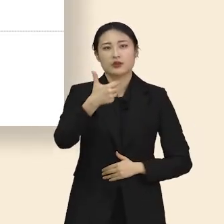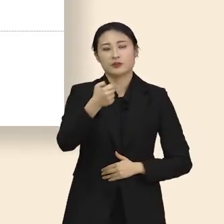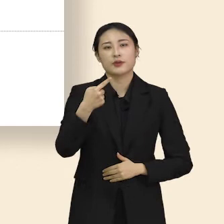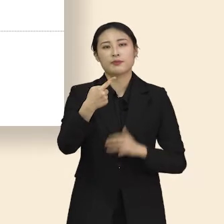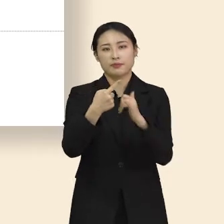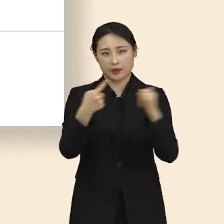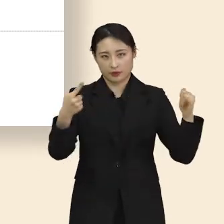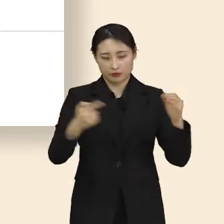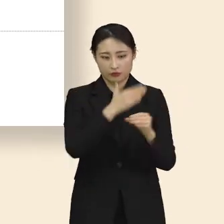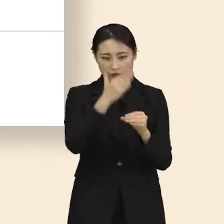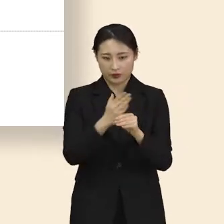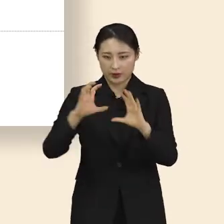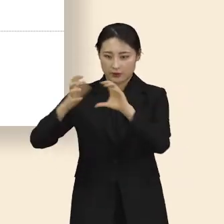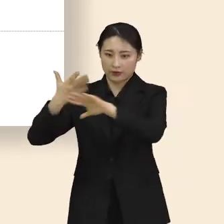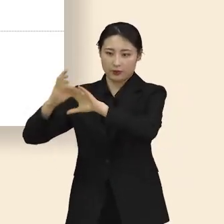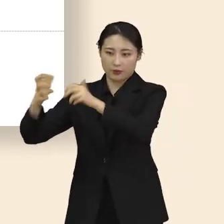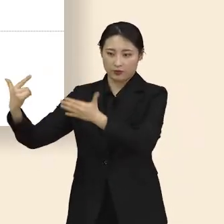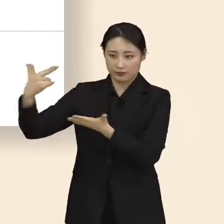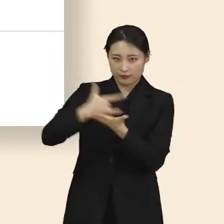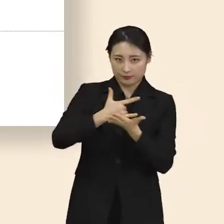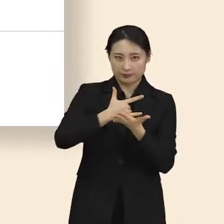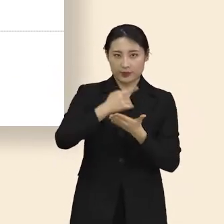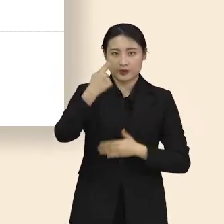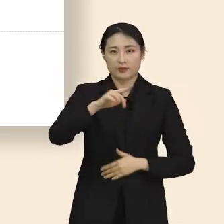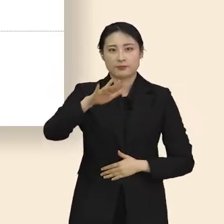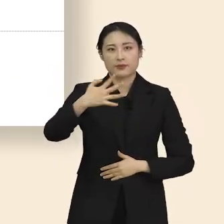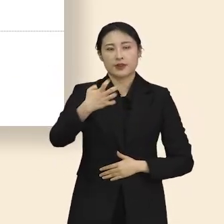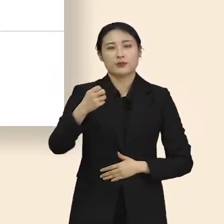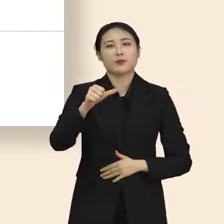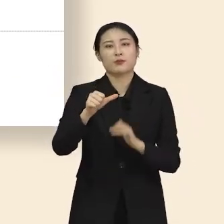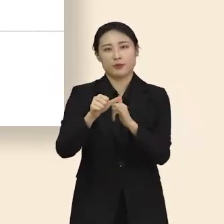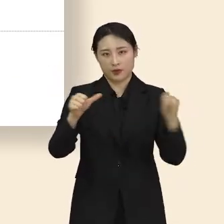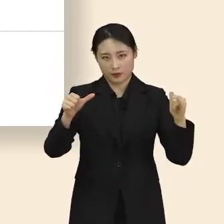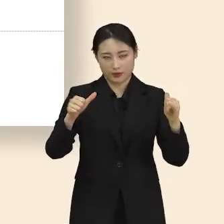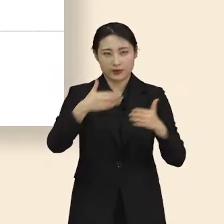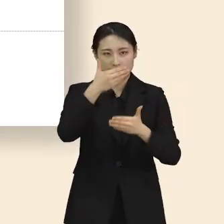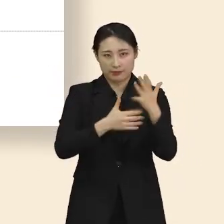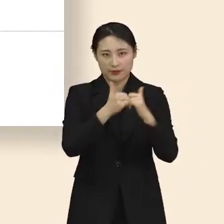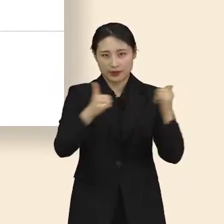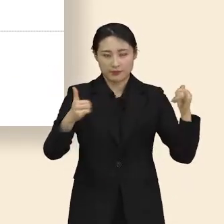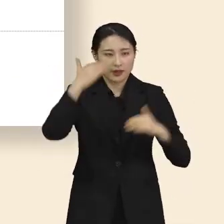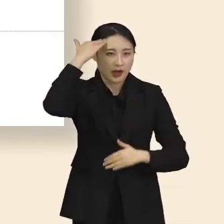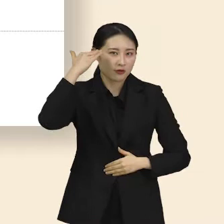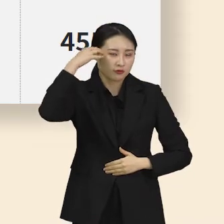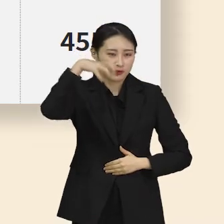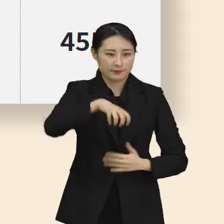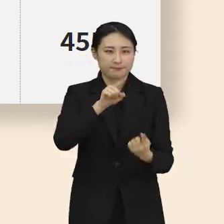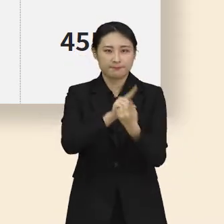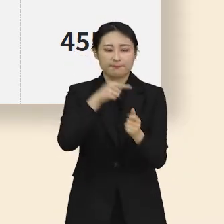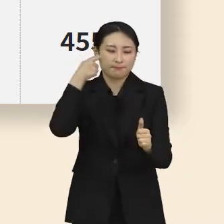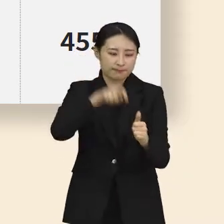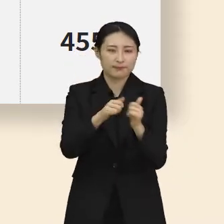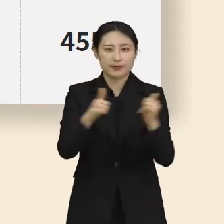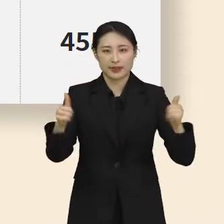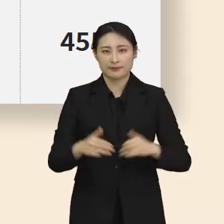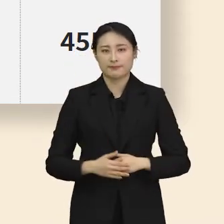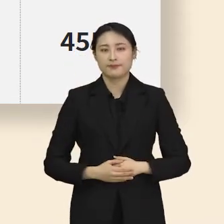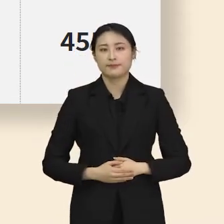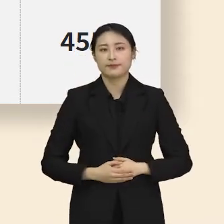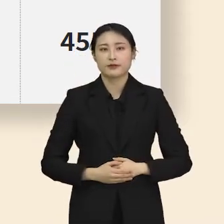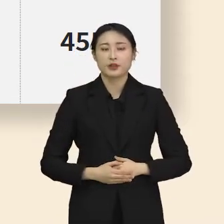이중 해외 입국자는 1,045명, 국내 접촉자는 706명입니다. 강남구